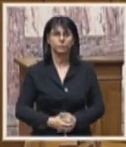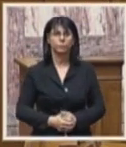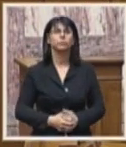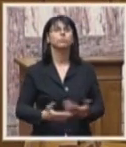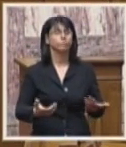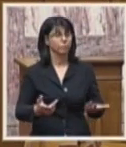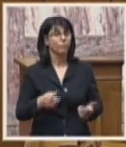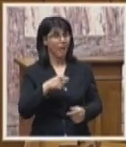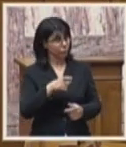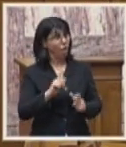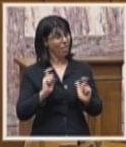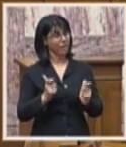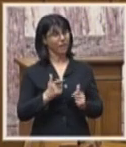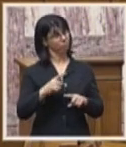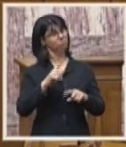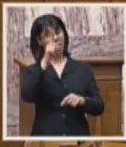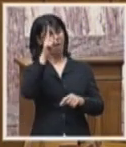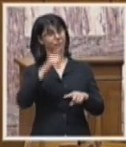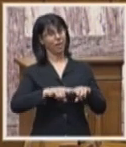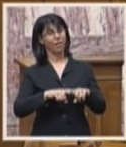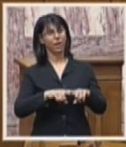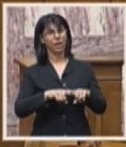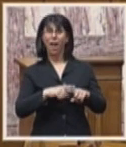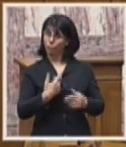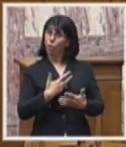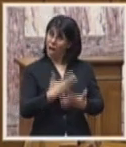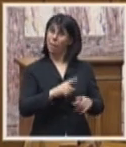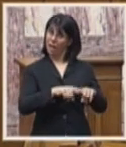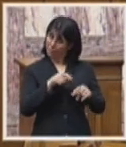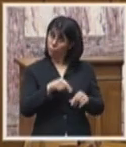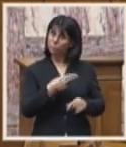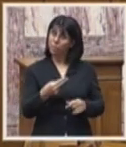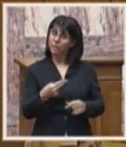Αυτή θα ήταν η εθνική στάση, η πατριωτική στάση, κύριε Τσίπρα.